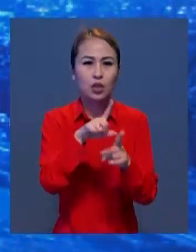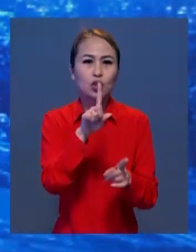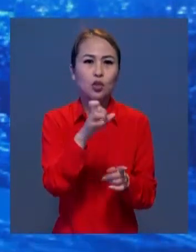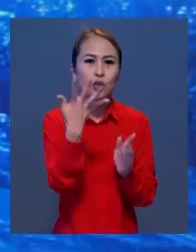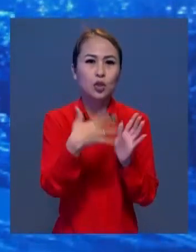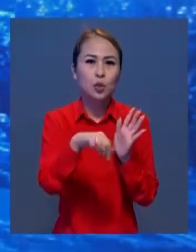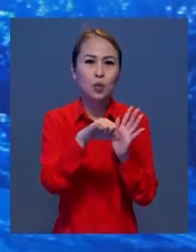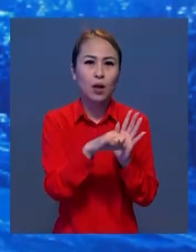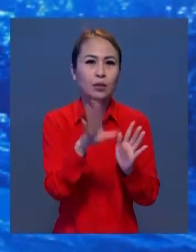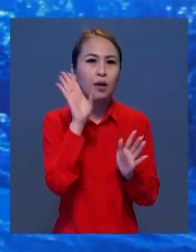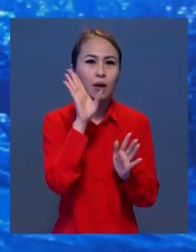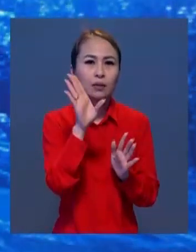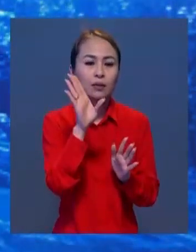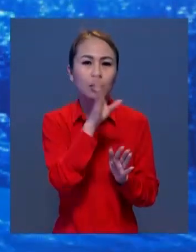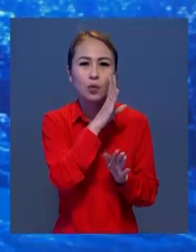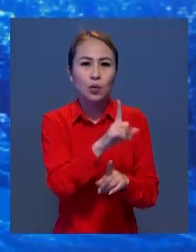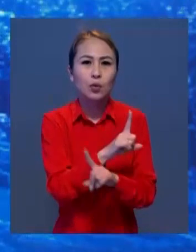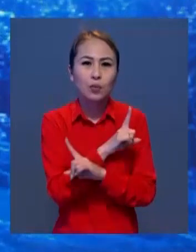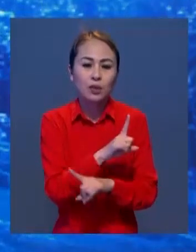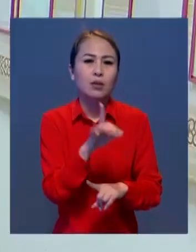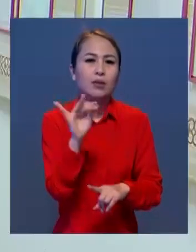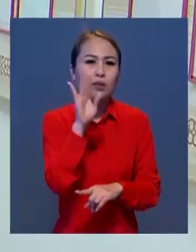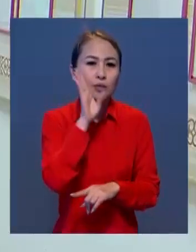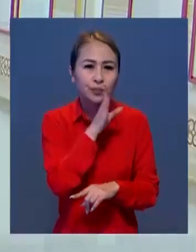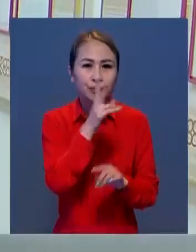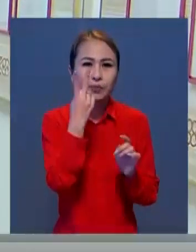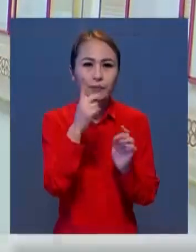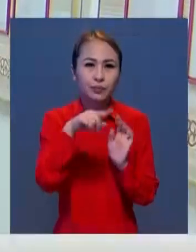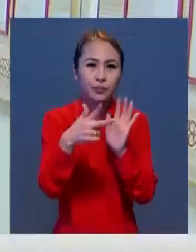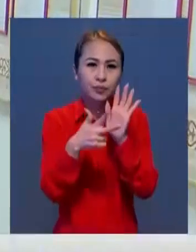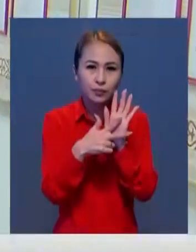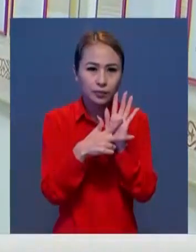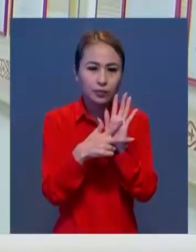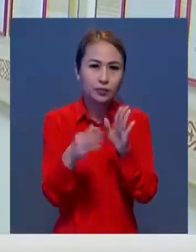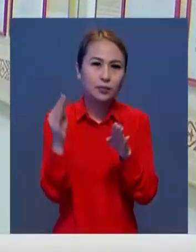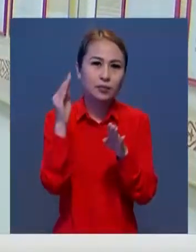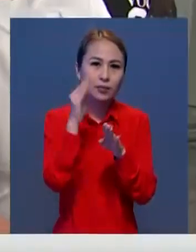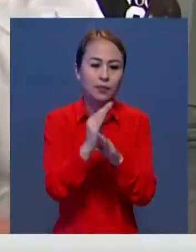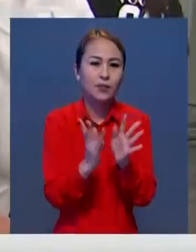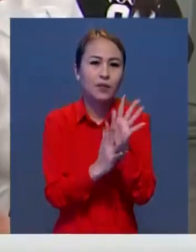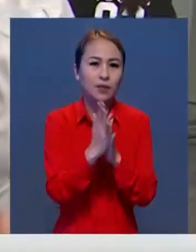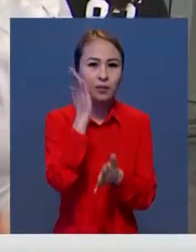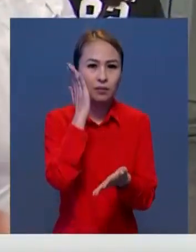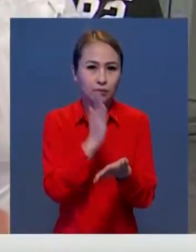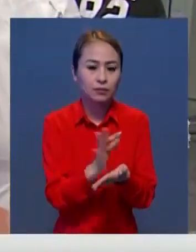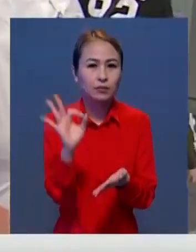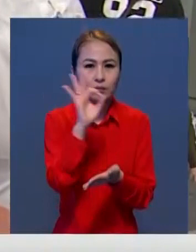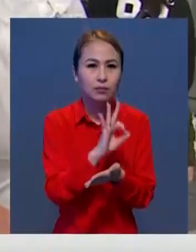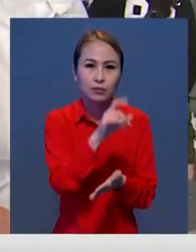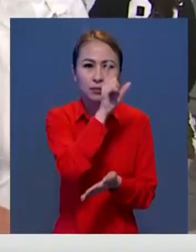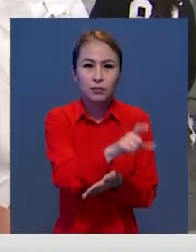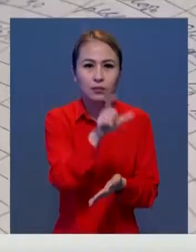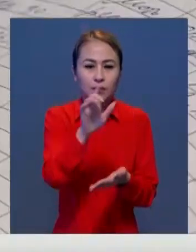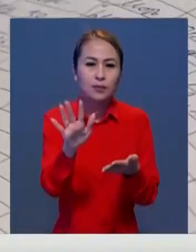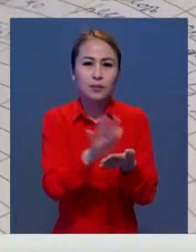сөзінде былтыр 156 ананың көз жұмғанын және өлім деңгейінің 2,8 есе өскенін айтты. Сондай-ақ жекелеген